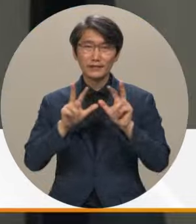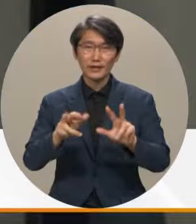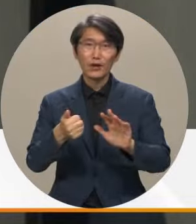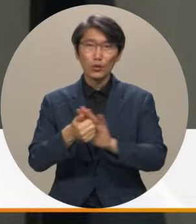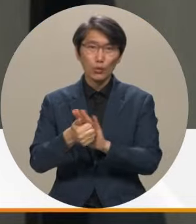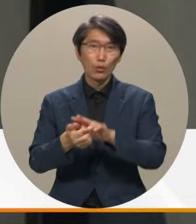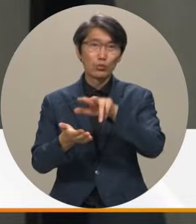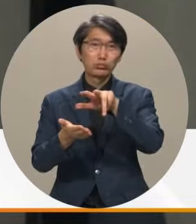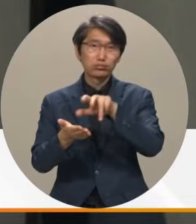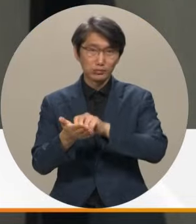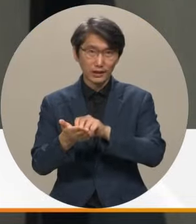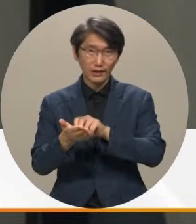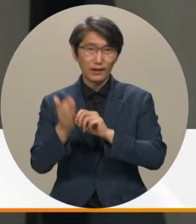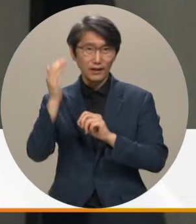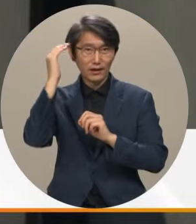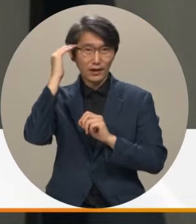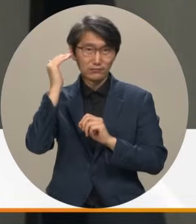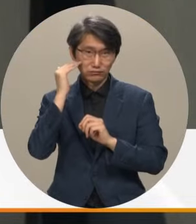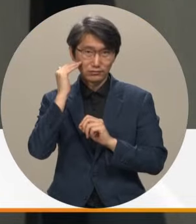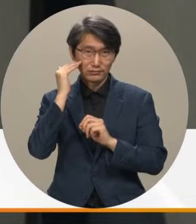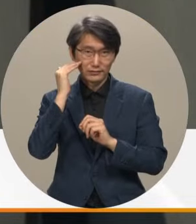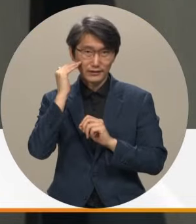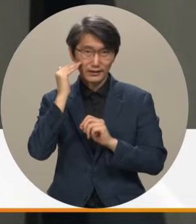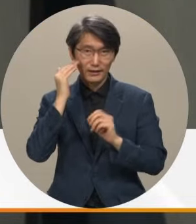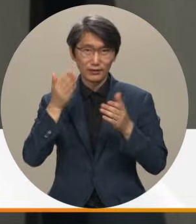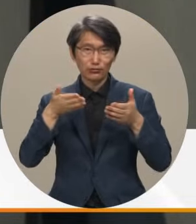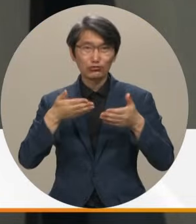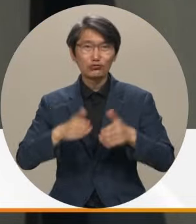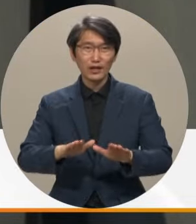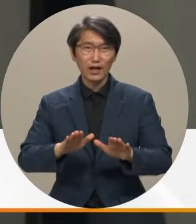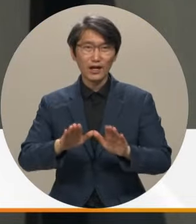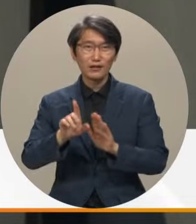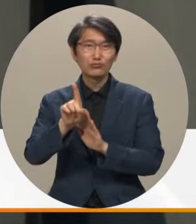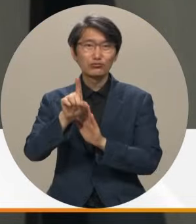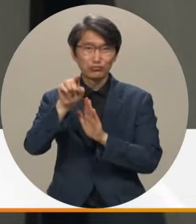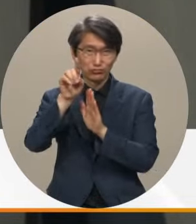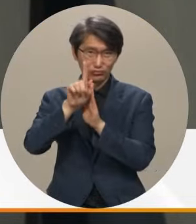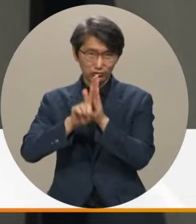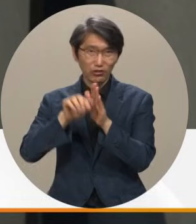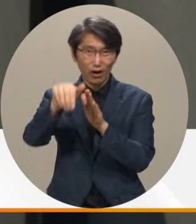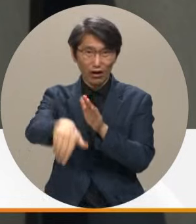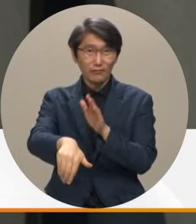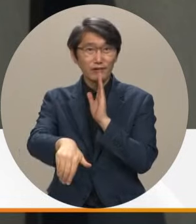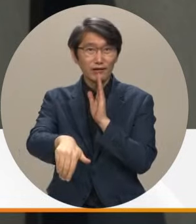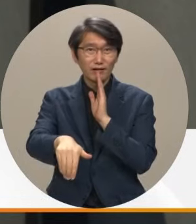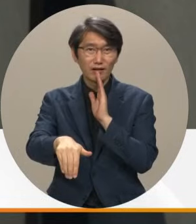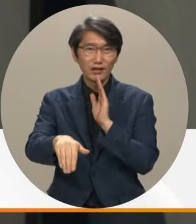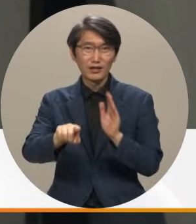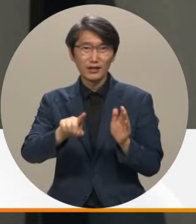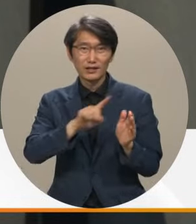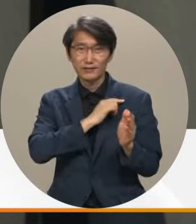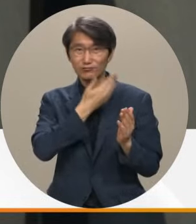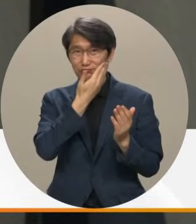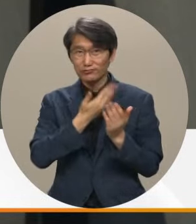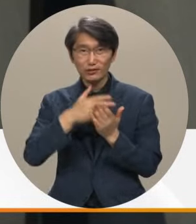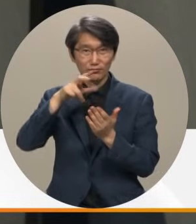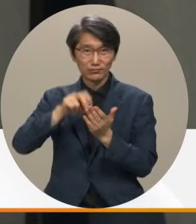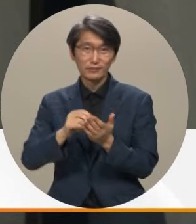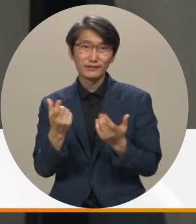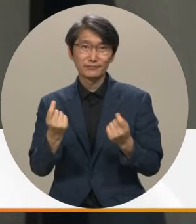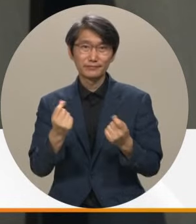돌봄 문제는 우리나라의 그 출산율 저하에 굉장히 중요한 문제로 지금 다가오고